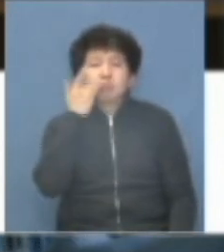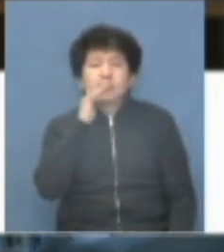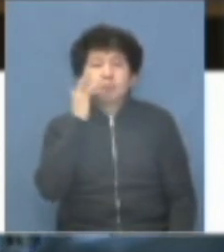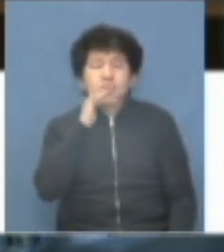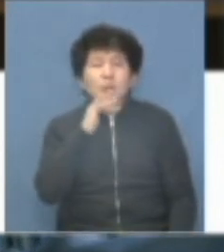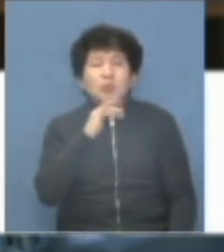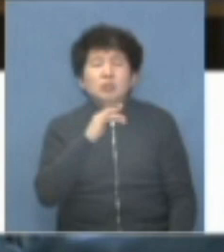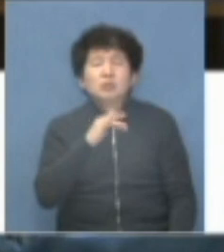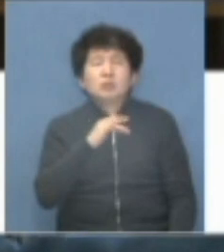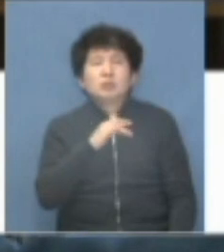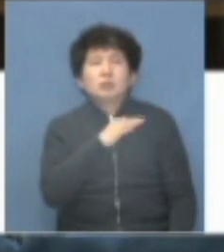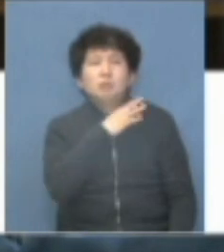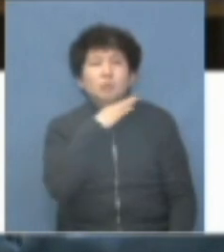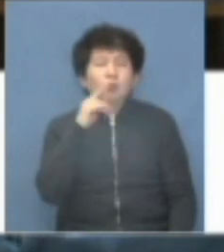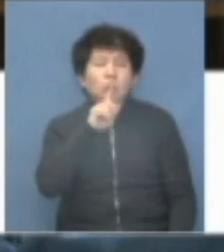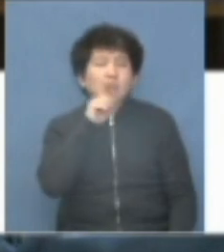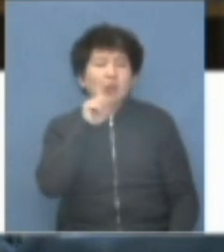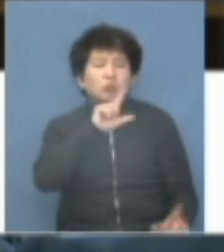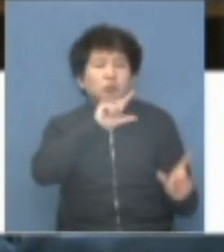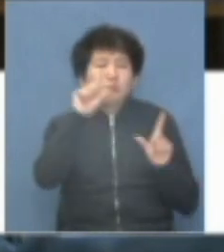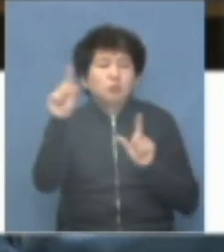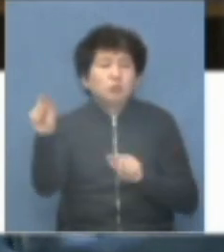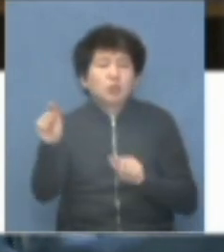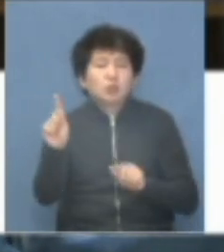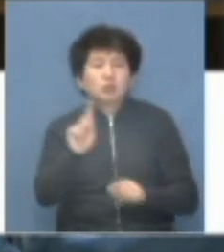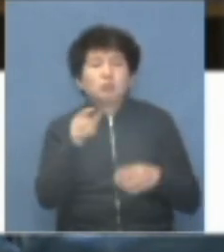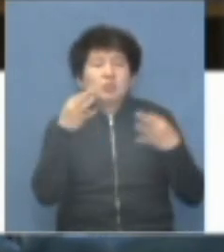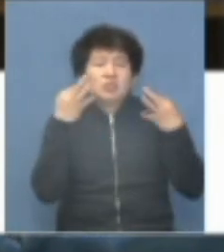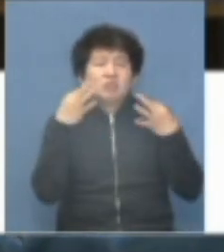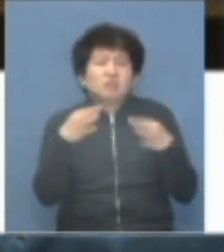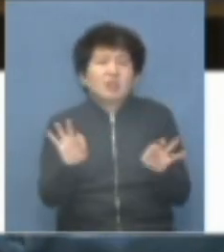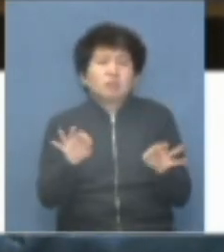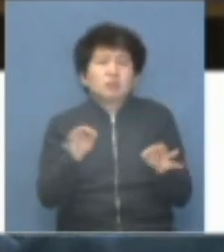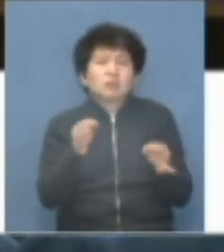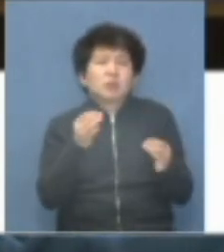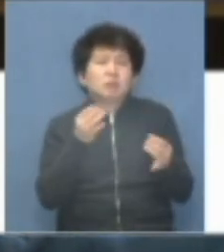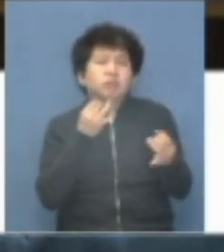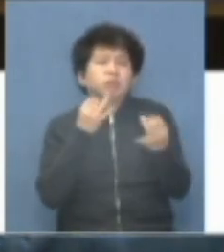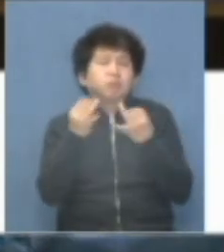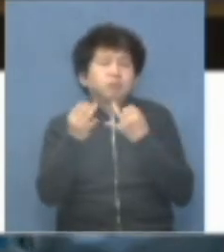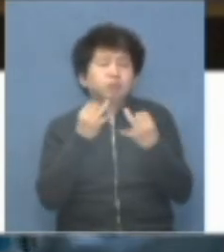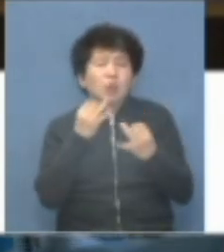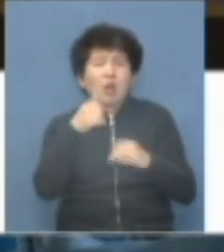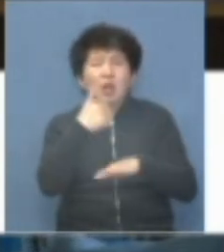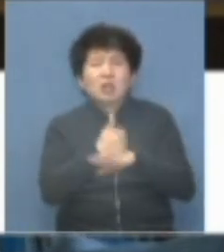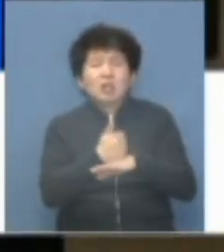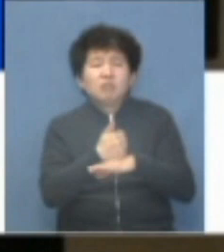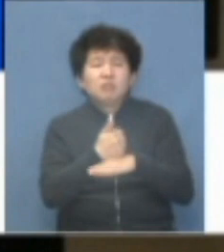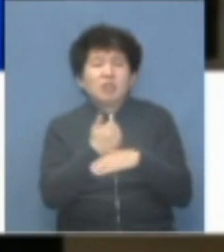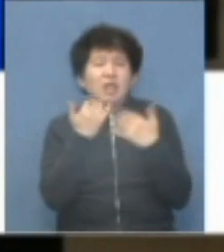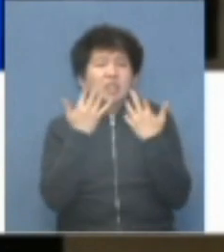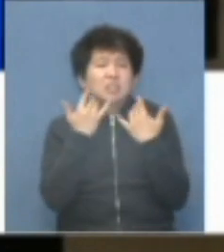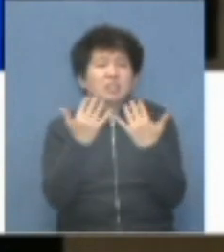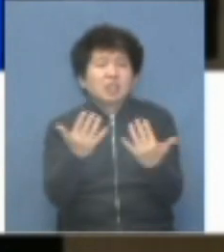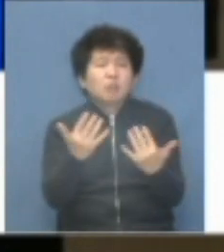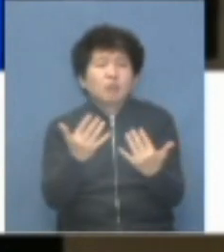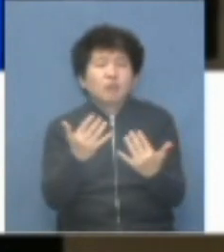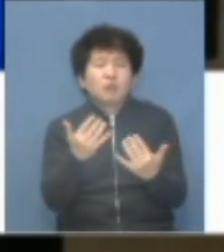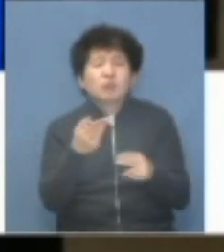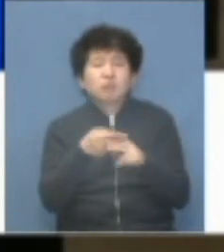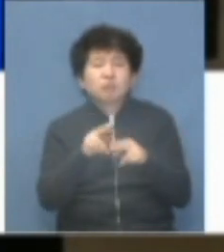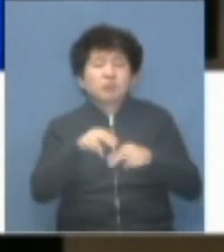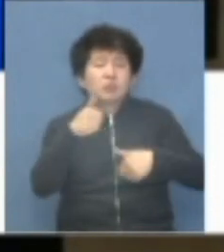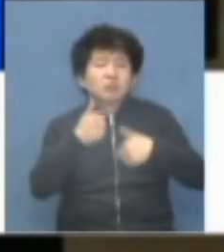көп барады, сондықтан да осы тілдерді еркін меңгергені басты талап болғандықтан осы байқауды ұйымдастырып отырмыз.